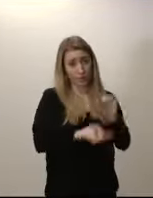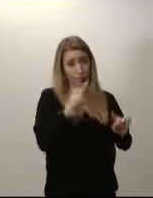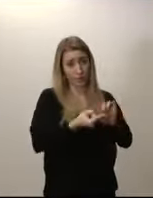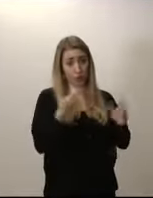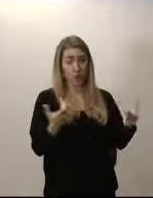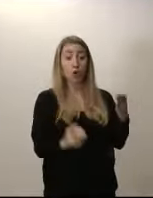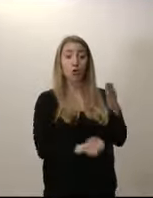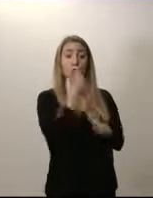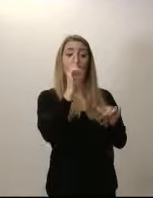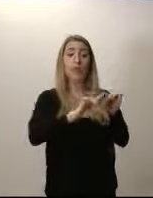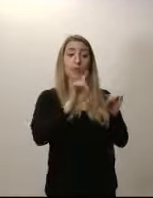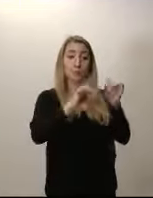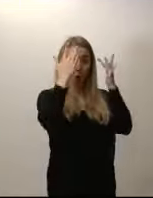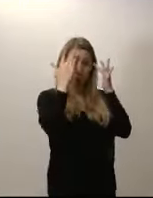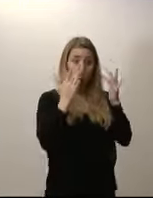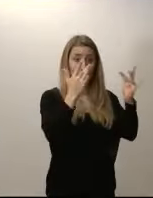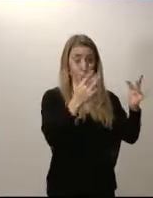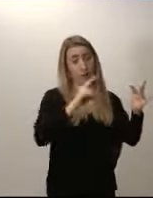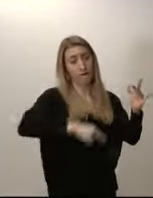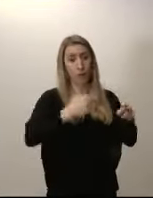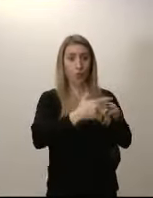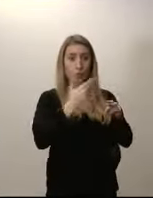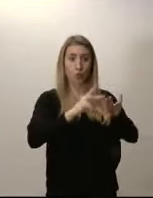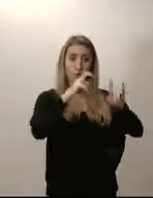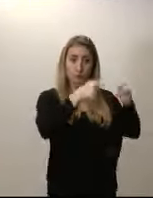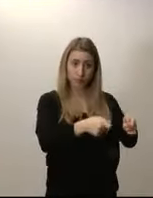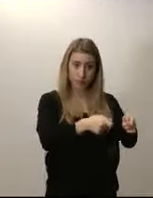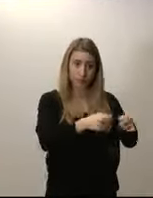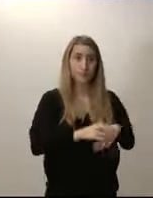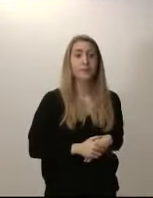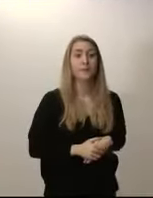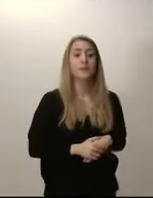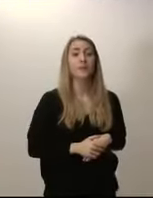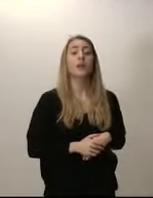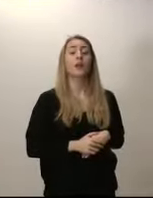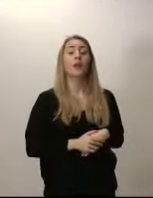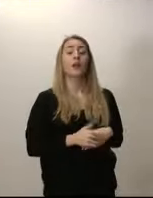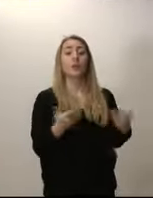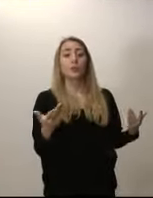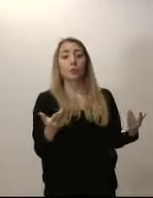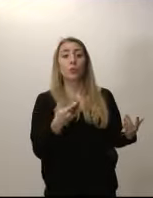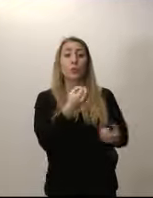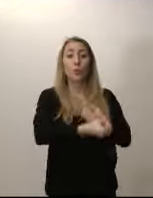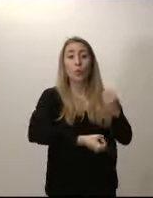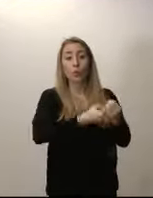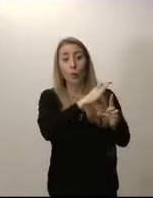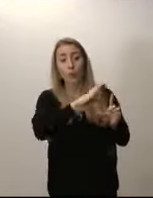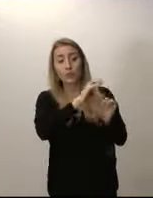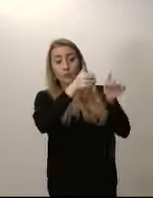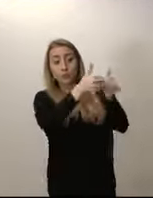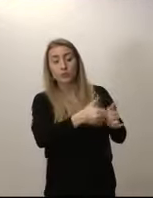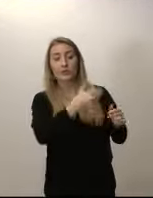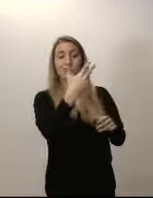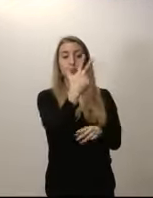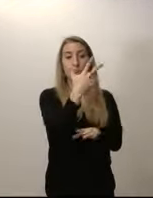de ce nouvel équipement culturel connu au cours de sa construction sous le concept d'un troisième lieu ou au travers d'un concept d'un troisième